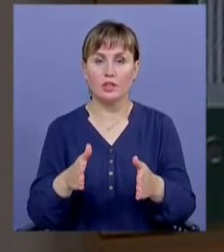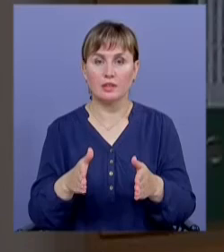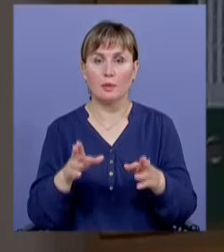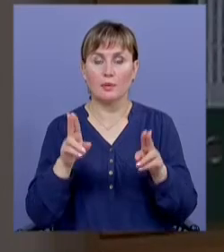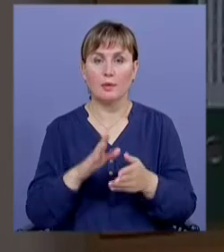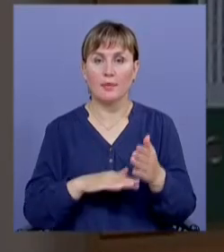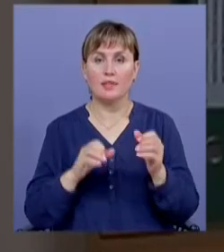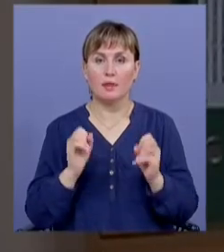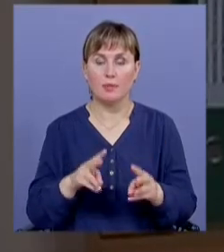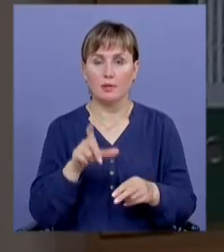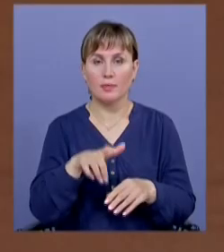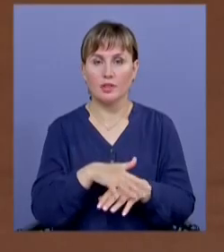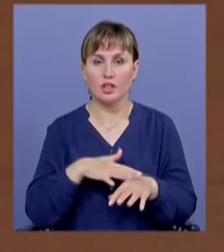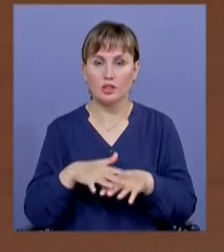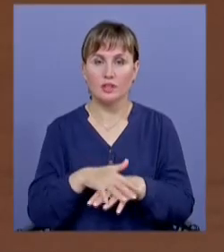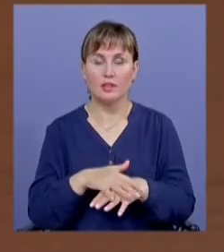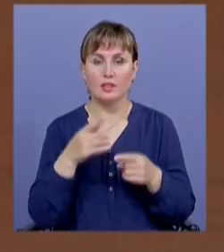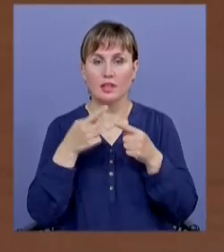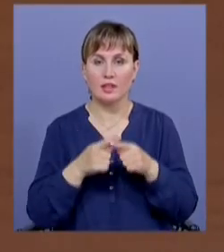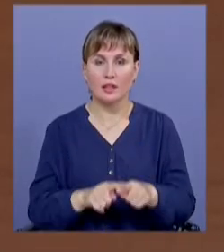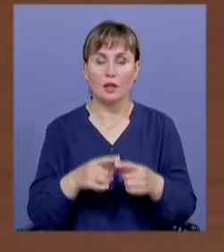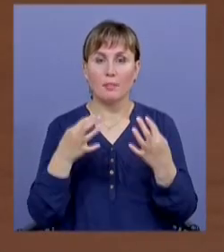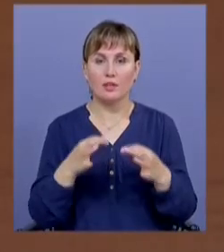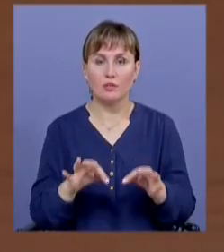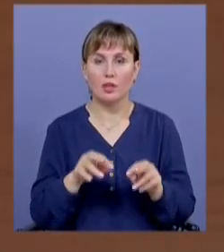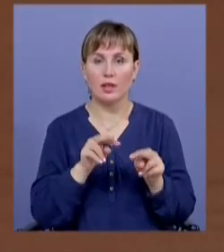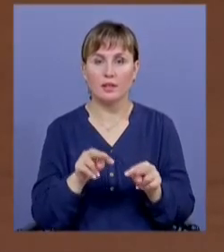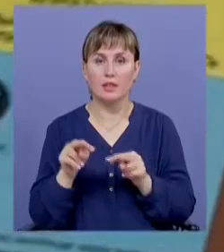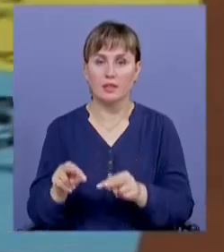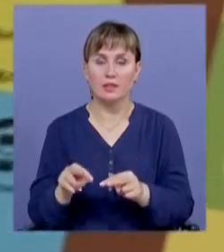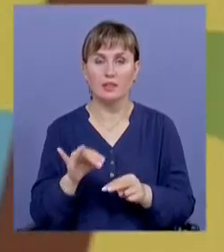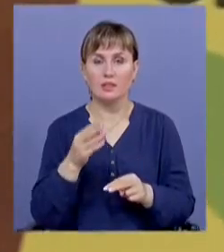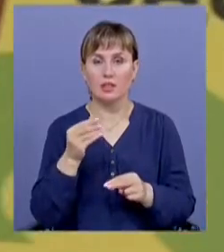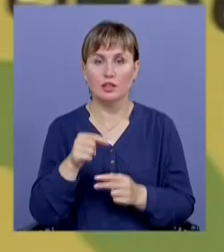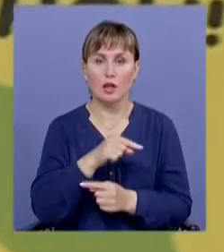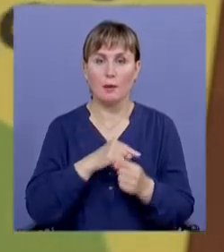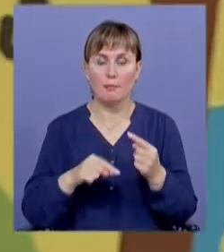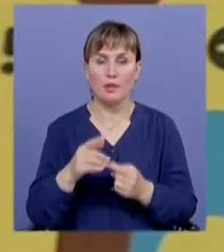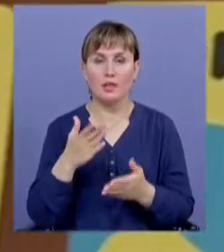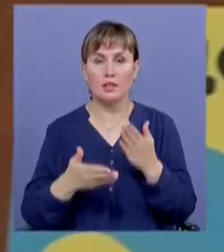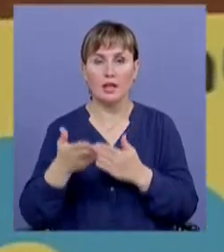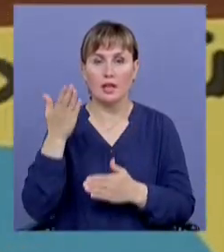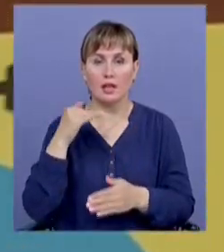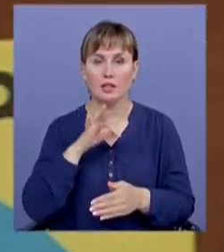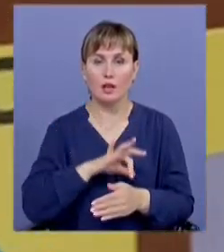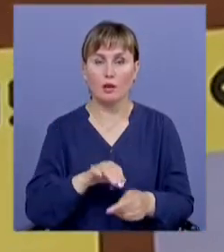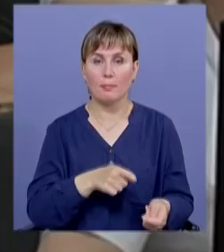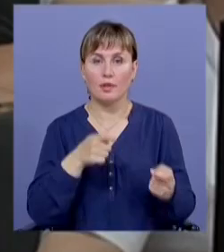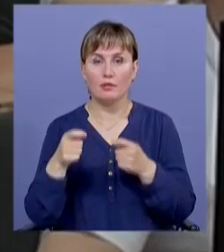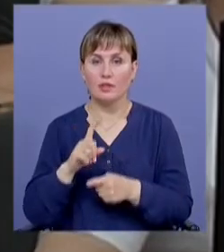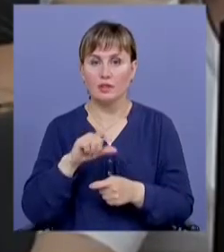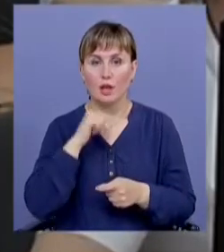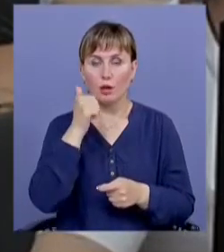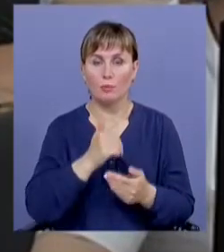правил безопасности пассажиров. Технологии позволили контролировать и денежные обороты. Если раньше доходы перевозчиков за год